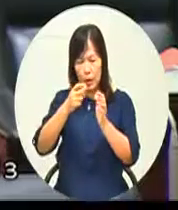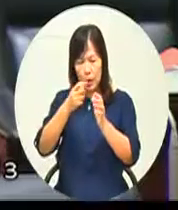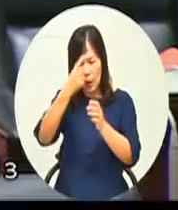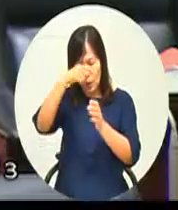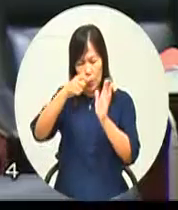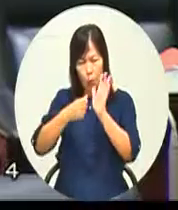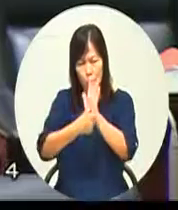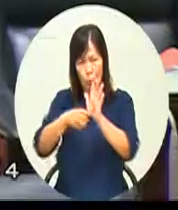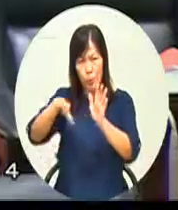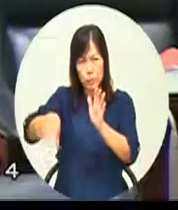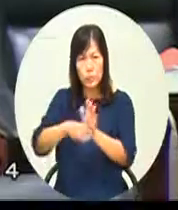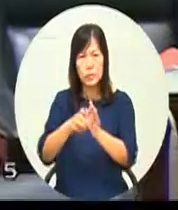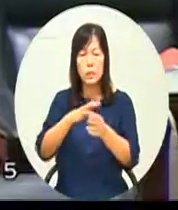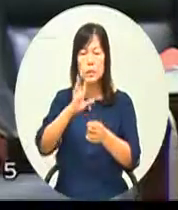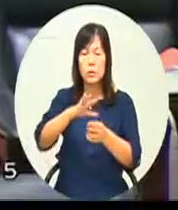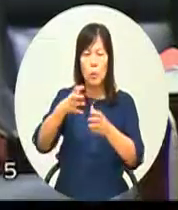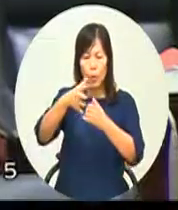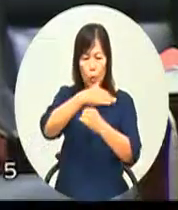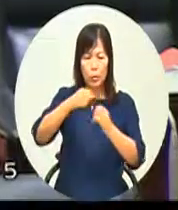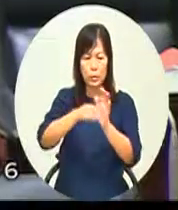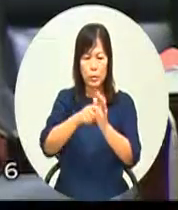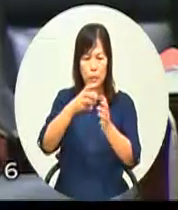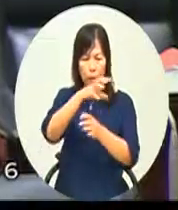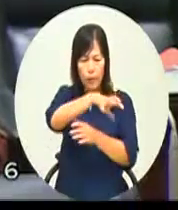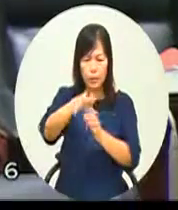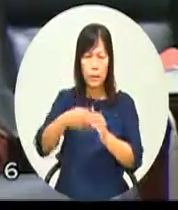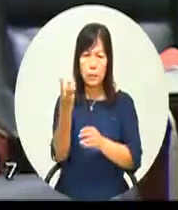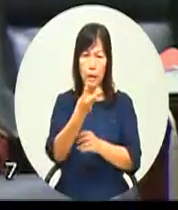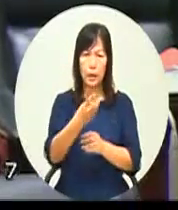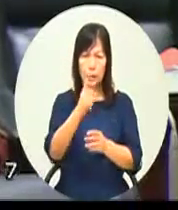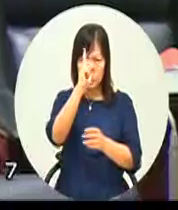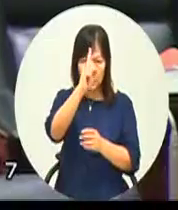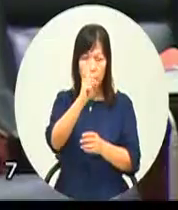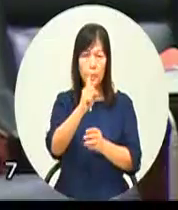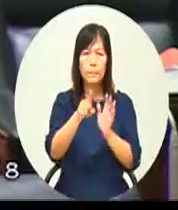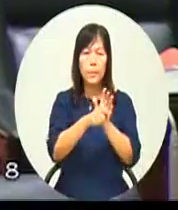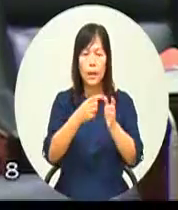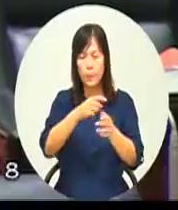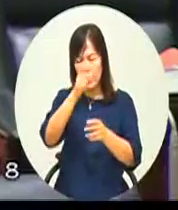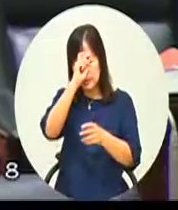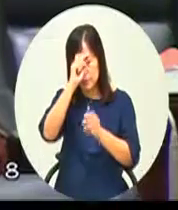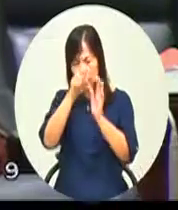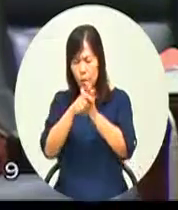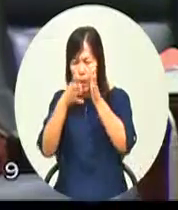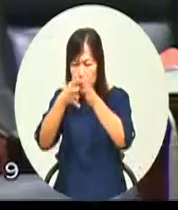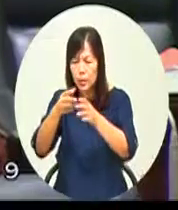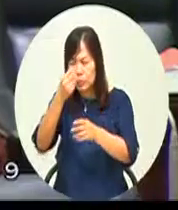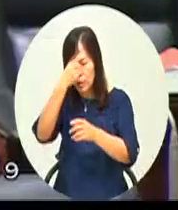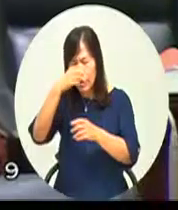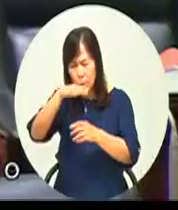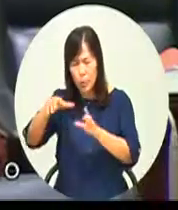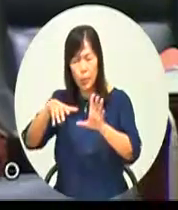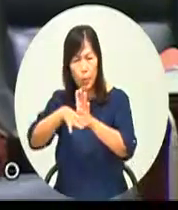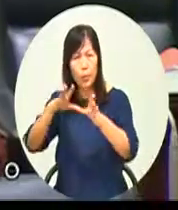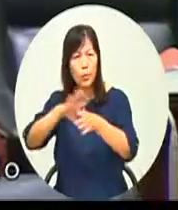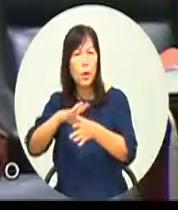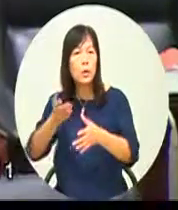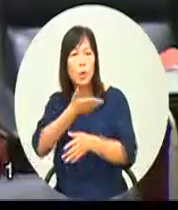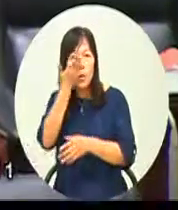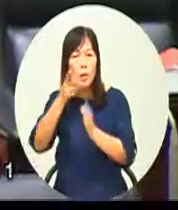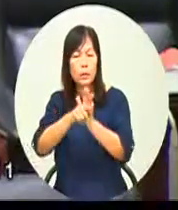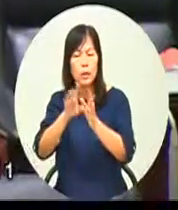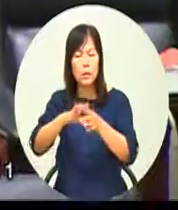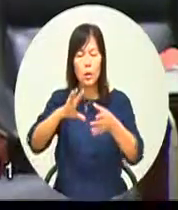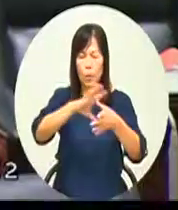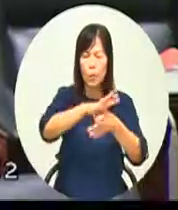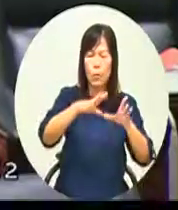三大古区之一啊。阿姨们，我好好的重视我们凤山的文化观光，因为文化跟观光是绑